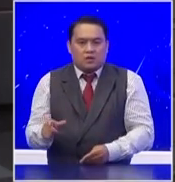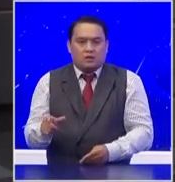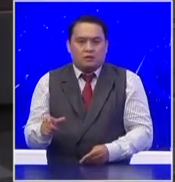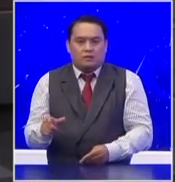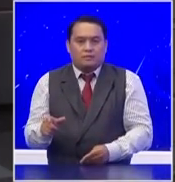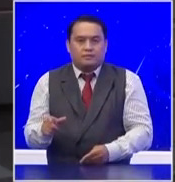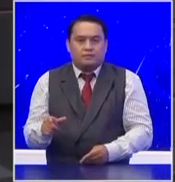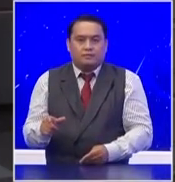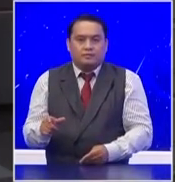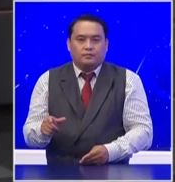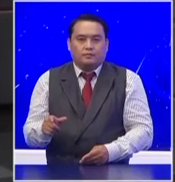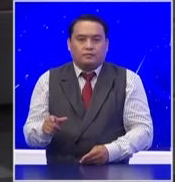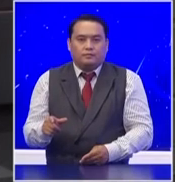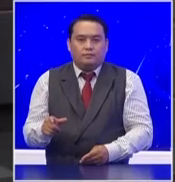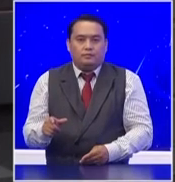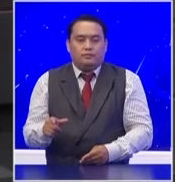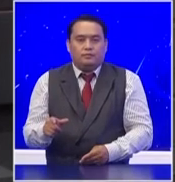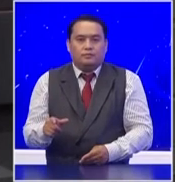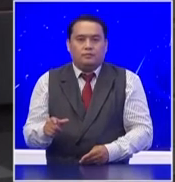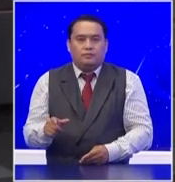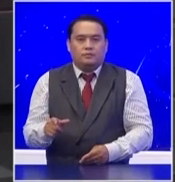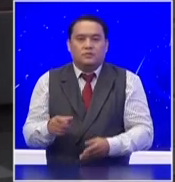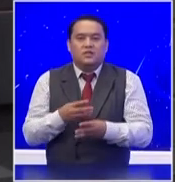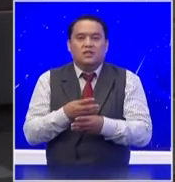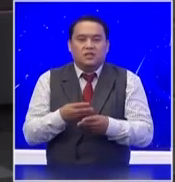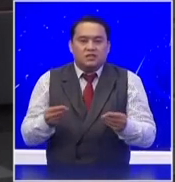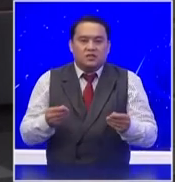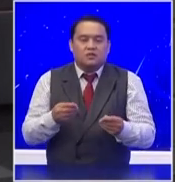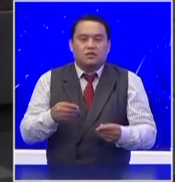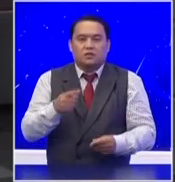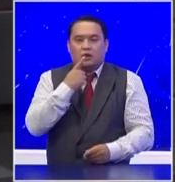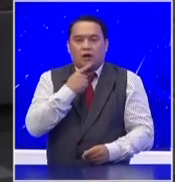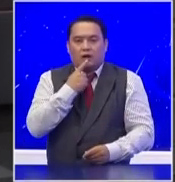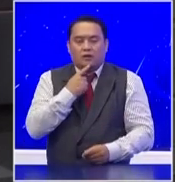адамның азасы сұйықтату, суды көбірек ішу.